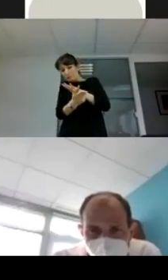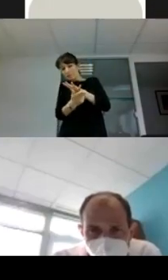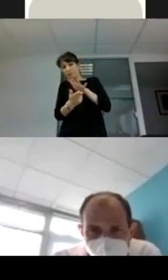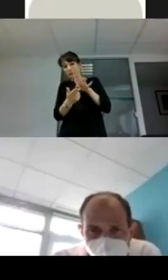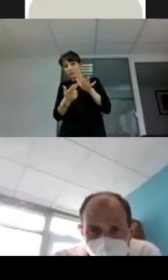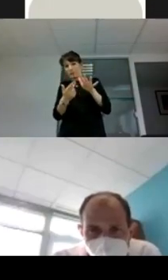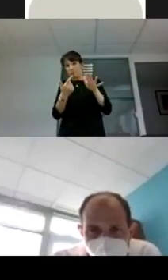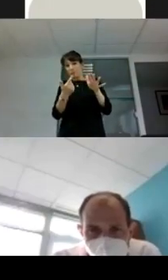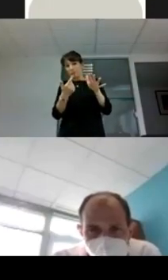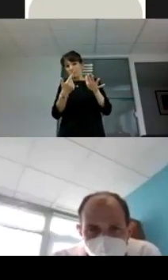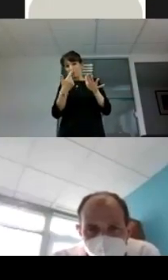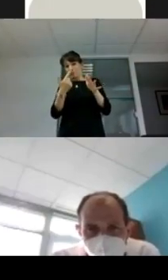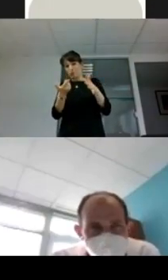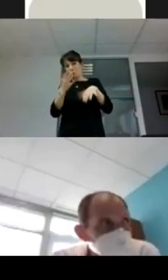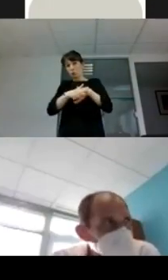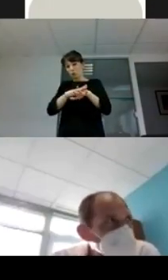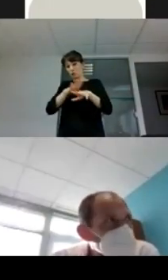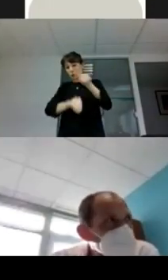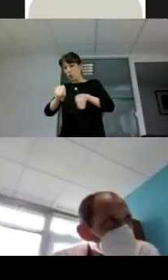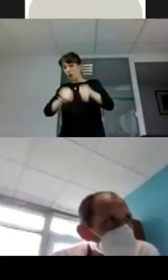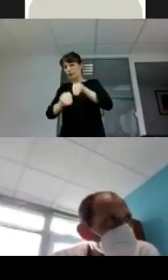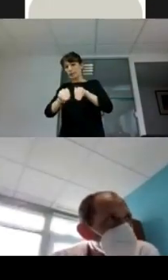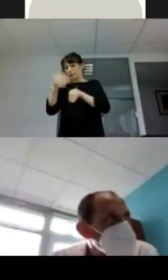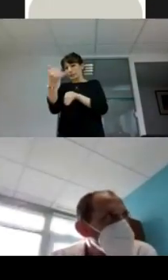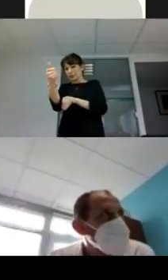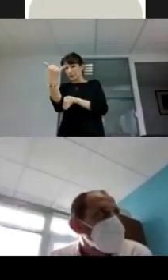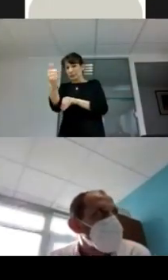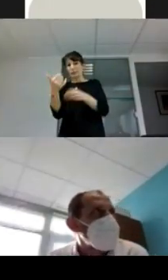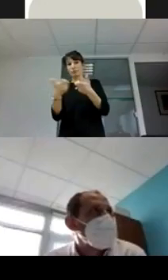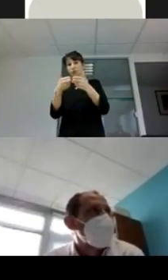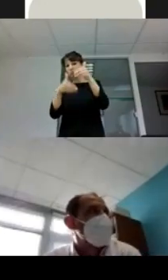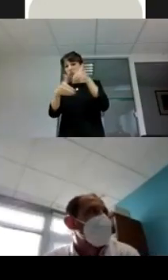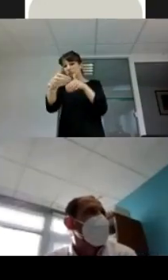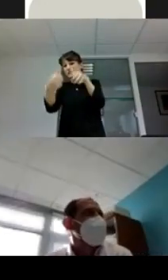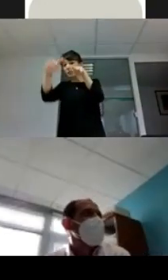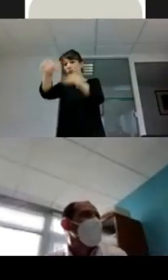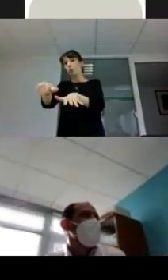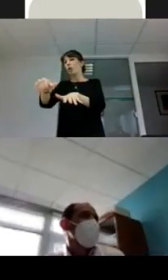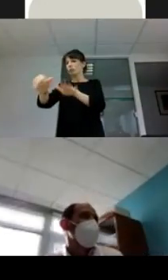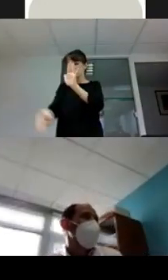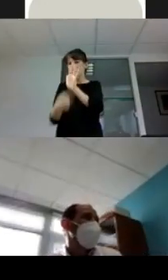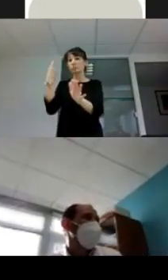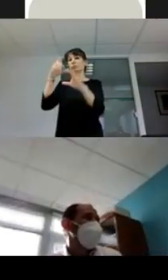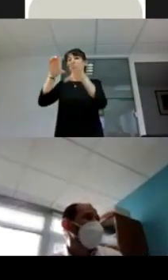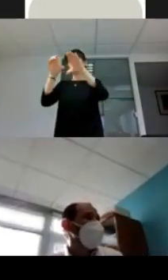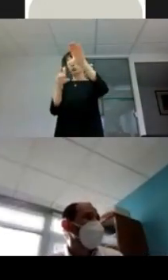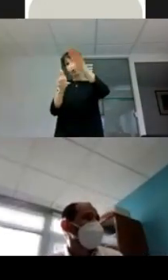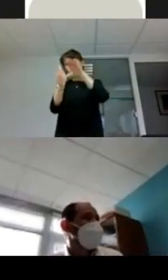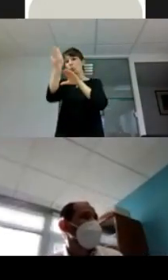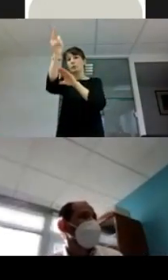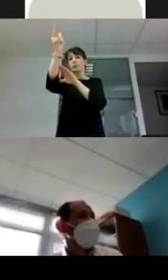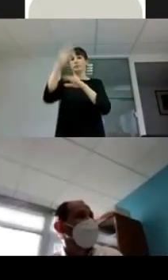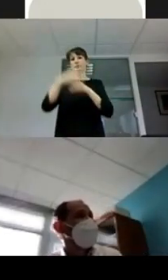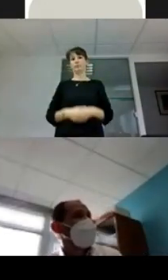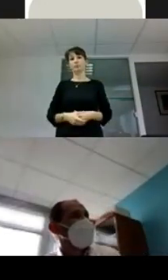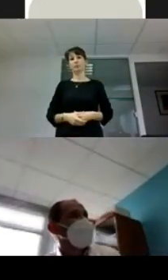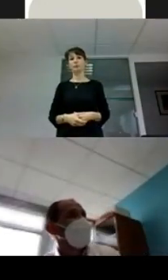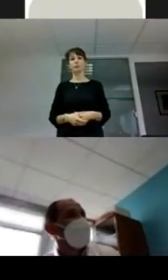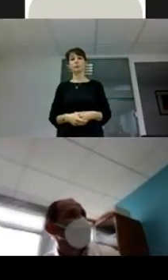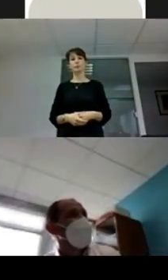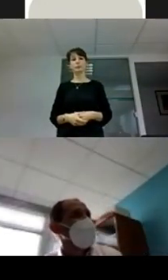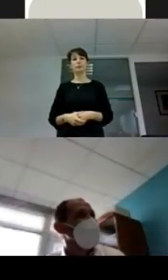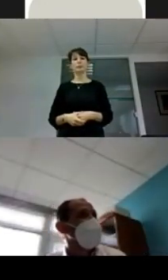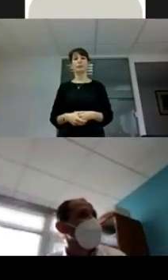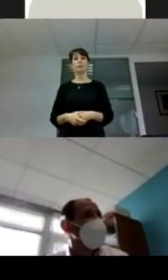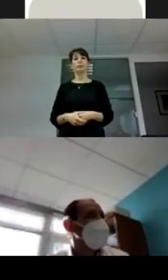de la tumeur a été incomplète, parce que la tumeur est sténosante et l'appareil ne peut la franchir, il faudra absolument réaliser